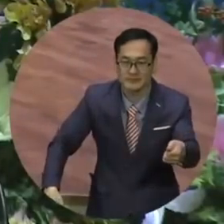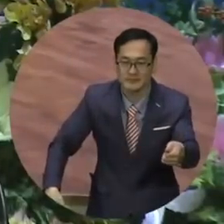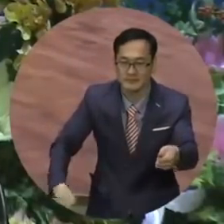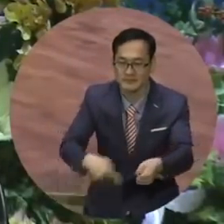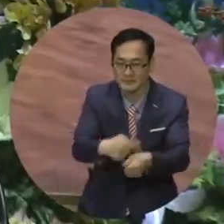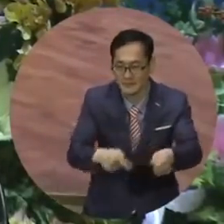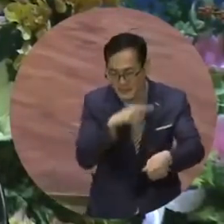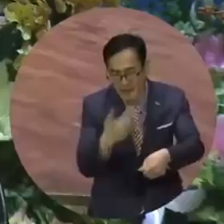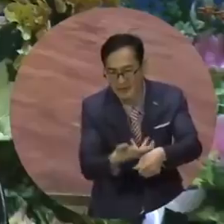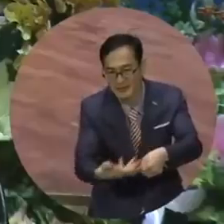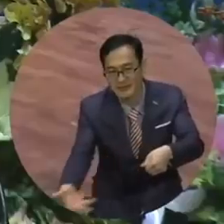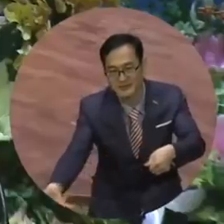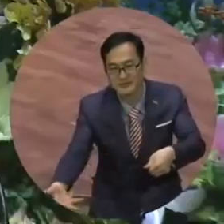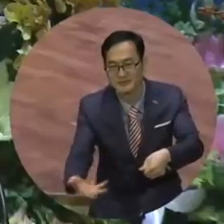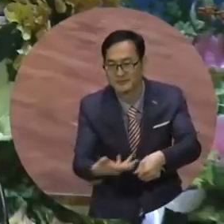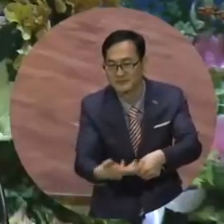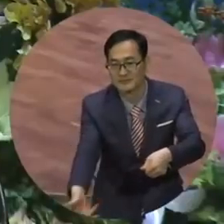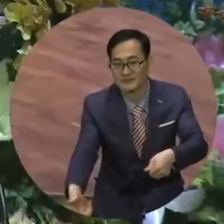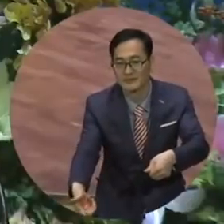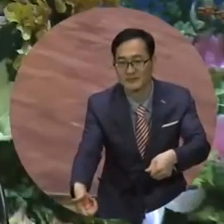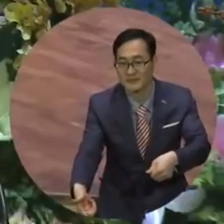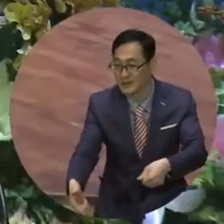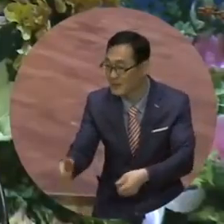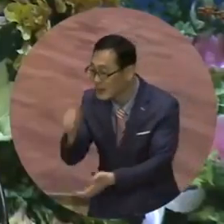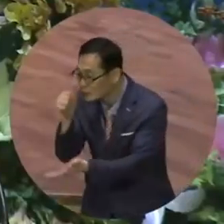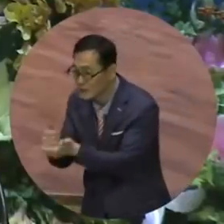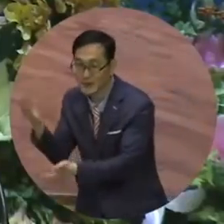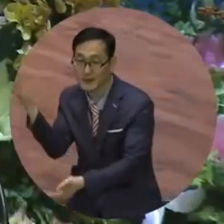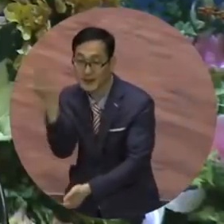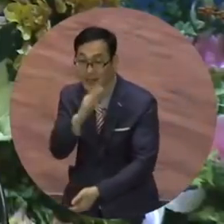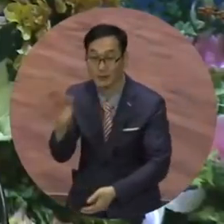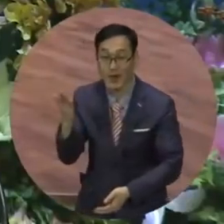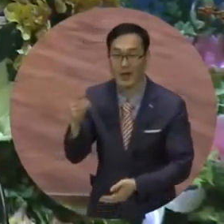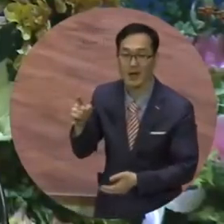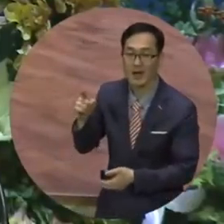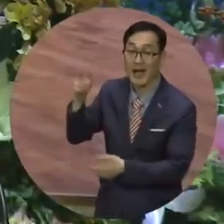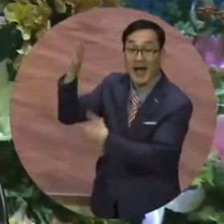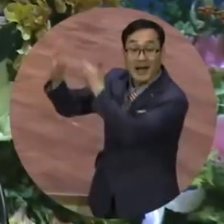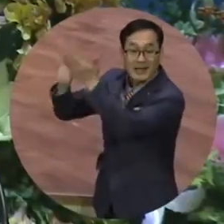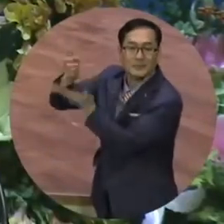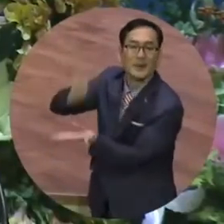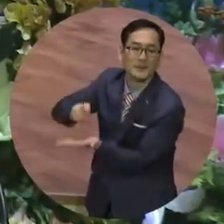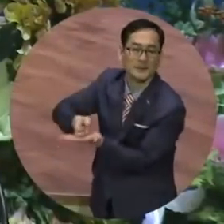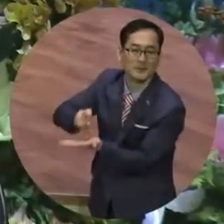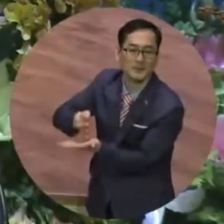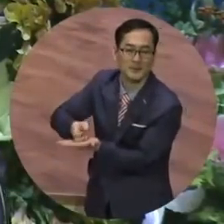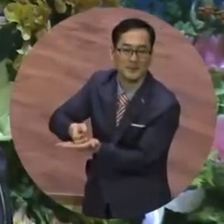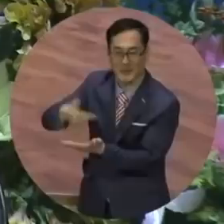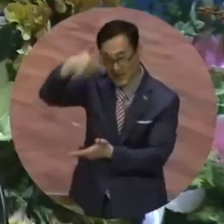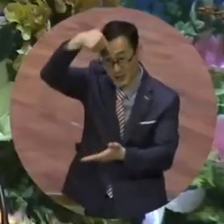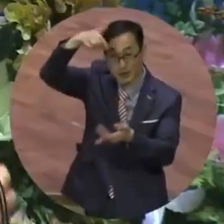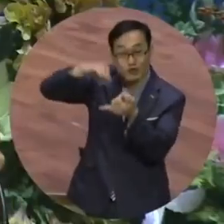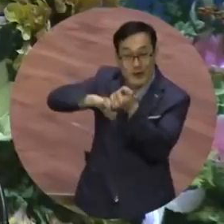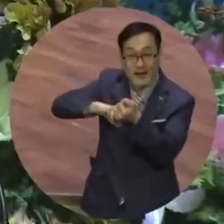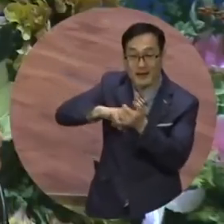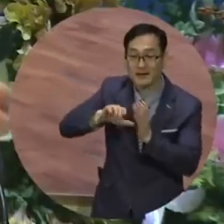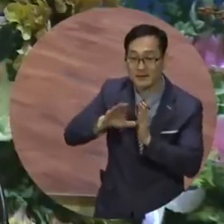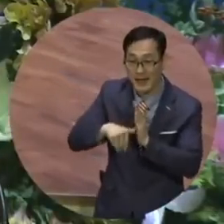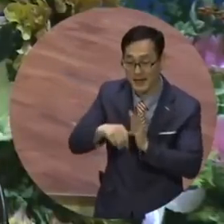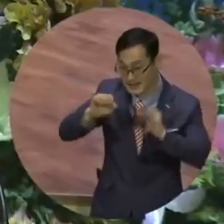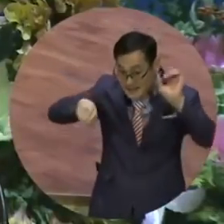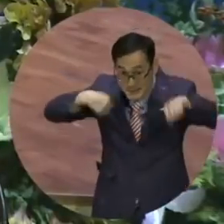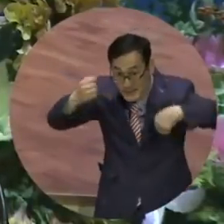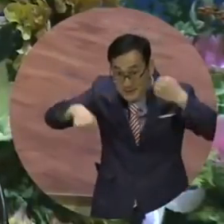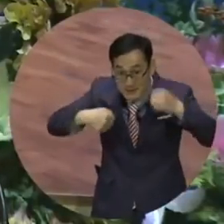흘려서 지성소에 뿌리면 그 사람 죄사함 받도록 하나님이 모세 통해 했어요. 그래서 구약 때는 짐승을 통해서